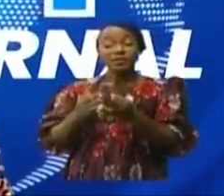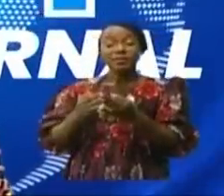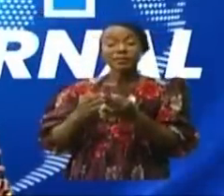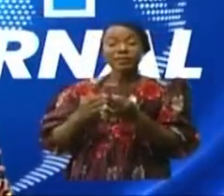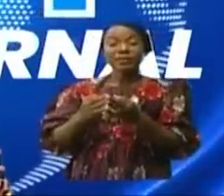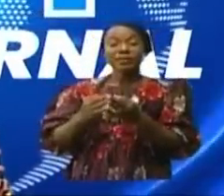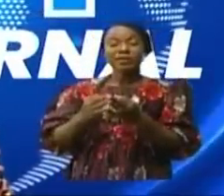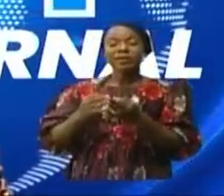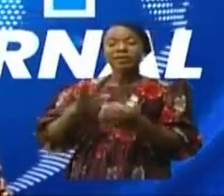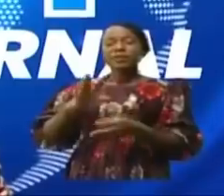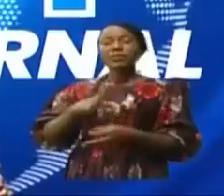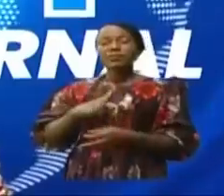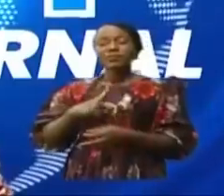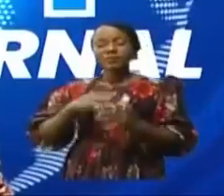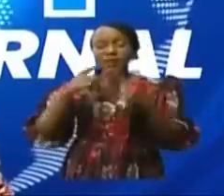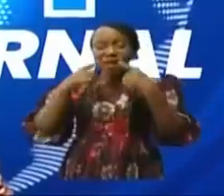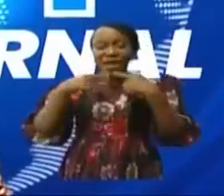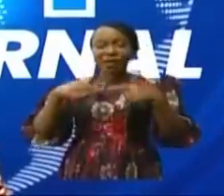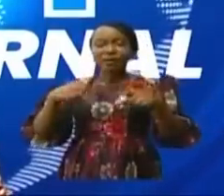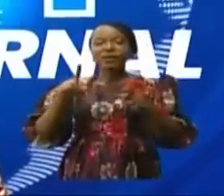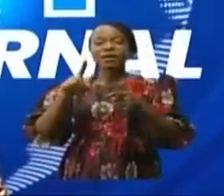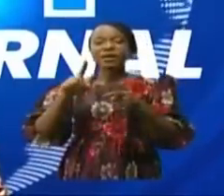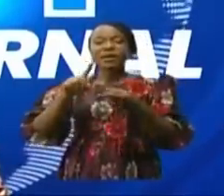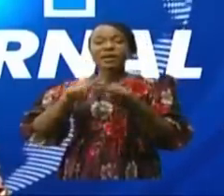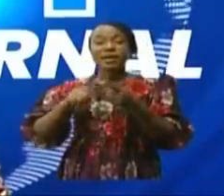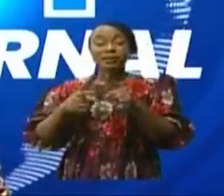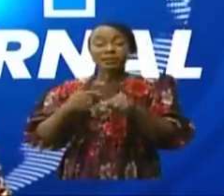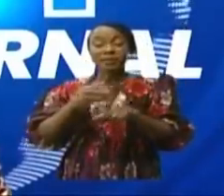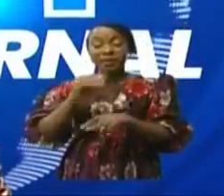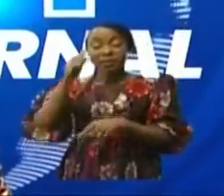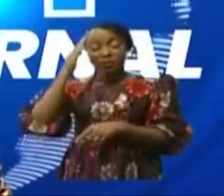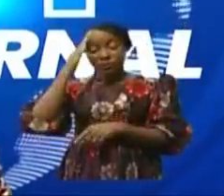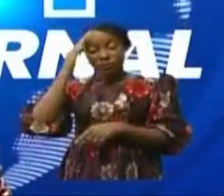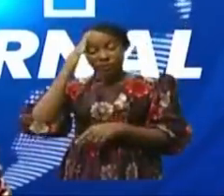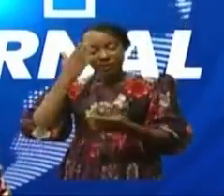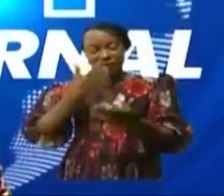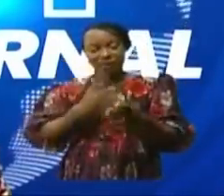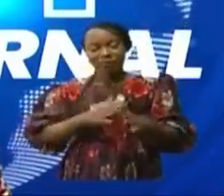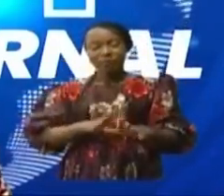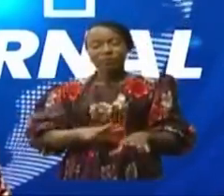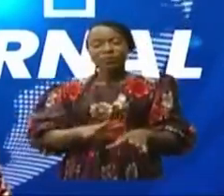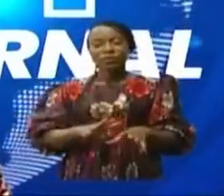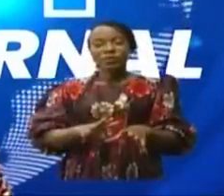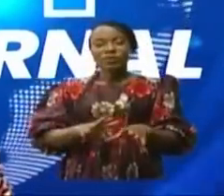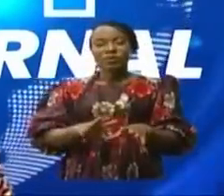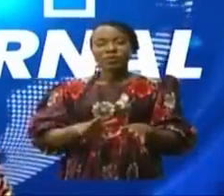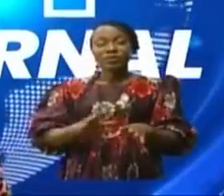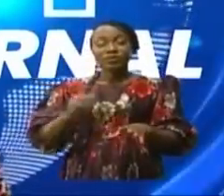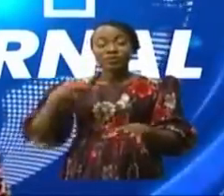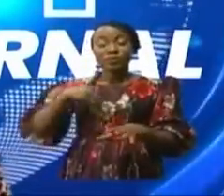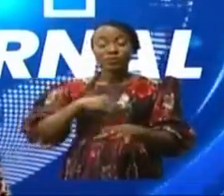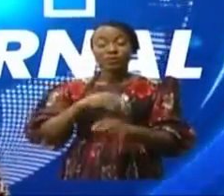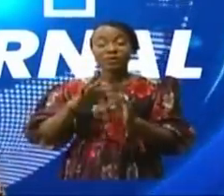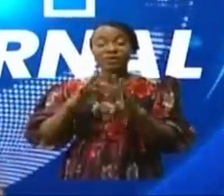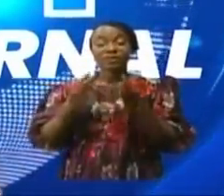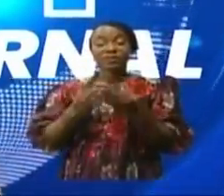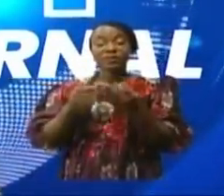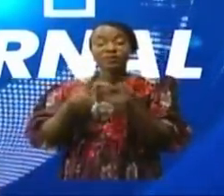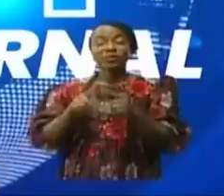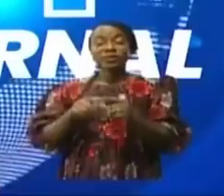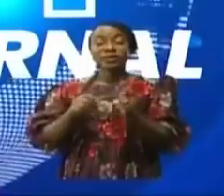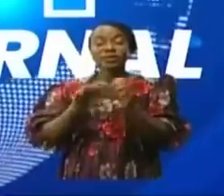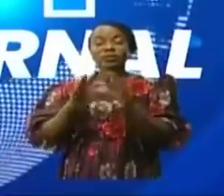la profonde douleur d'annoncer aux amis et connaissances, aux membres de famille et à tous les ressortissants du territoire de